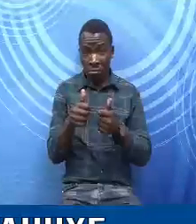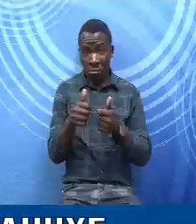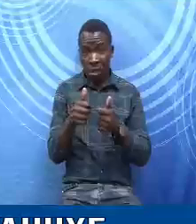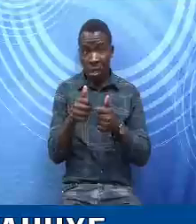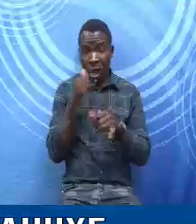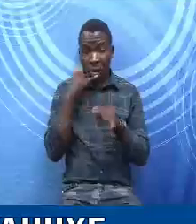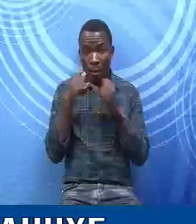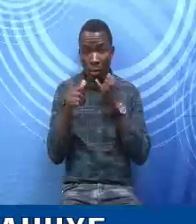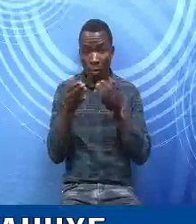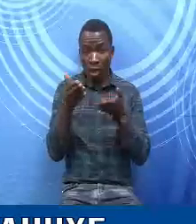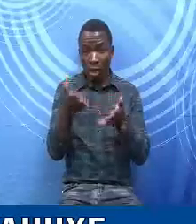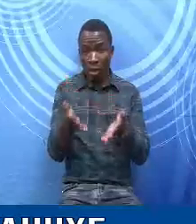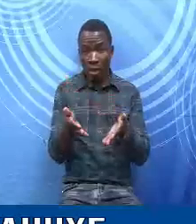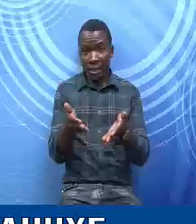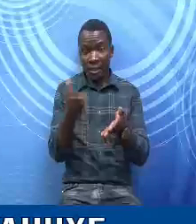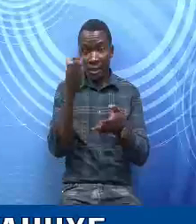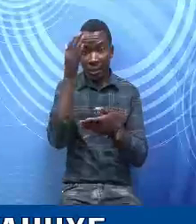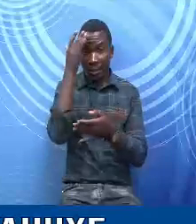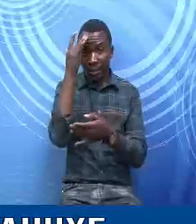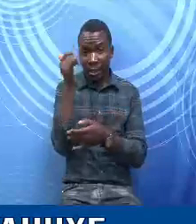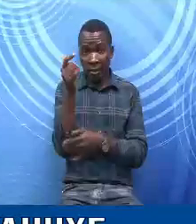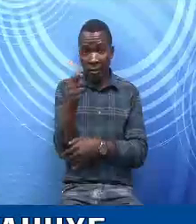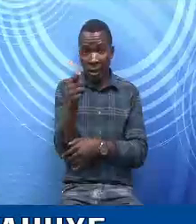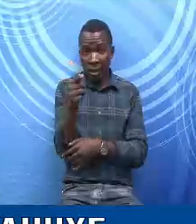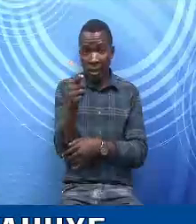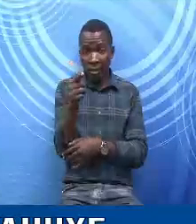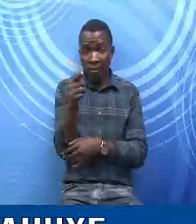ahari ni uko we